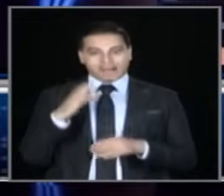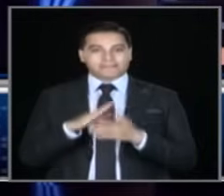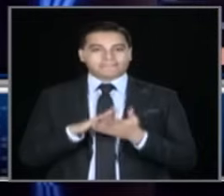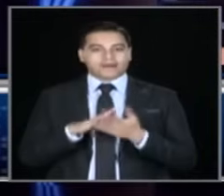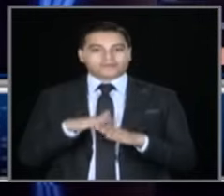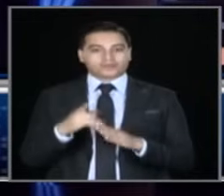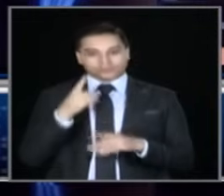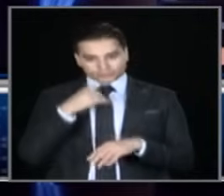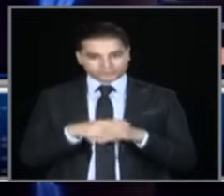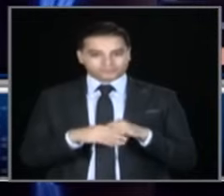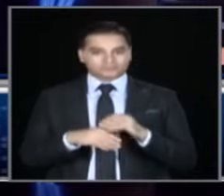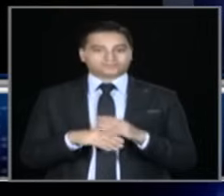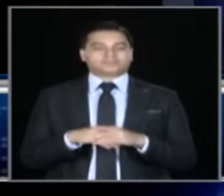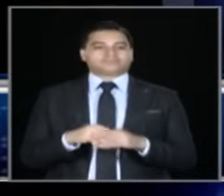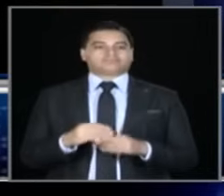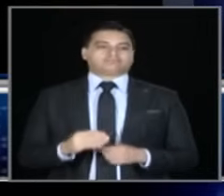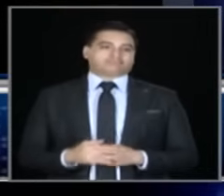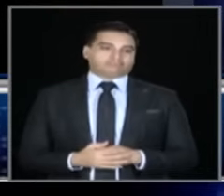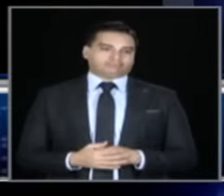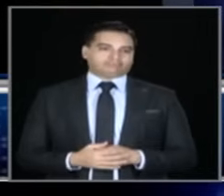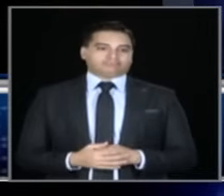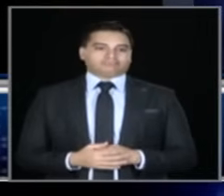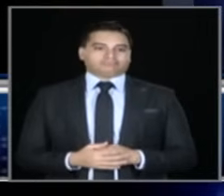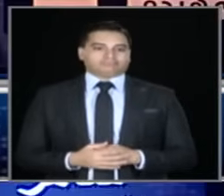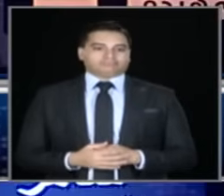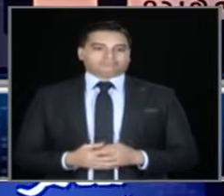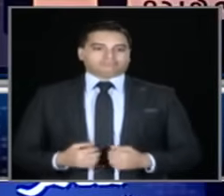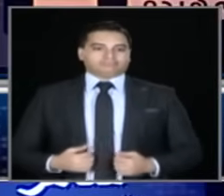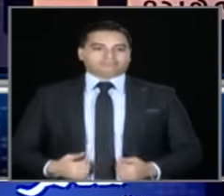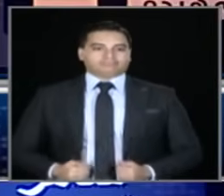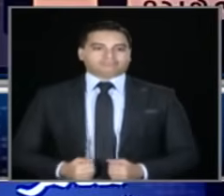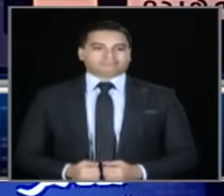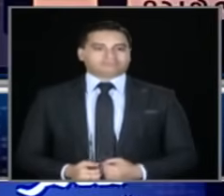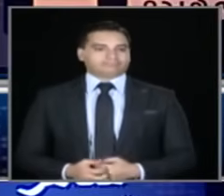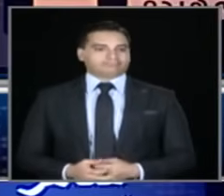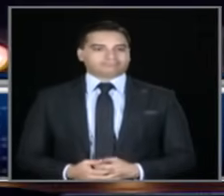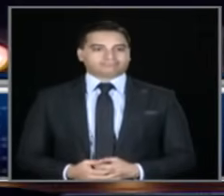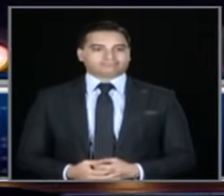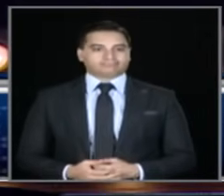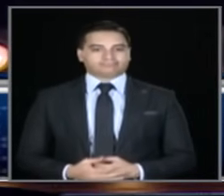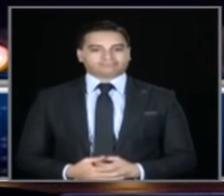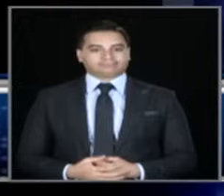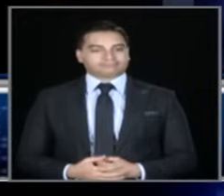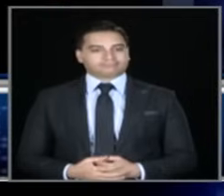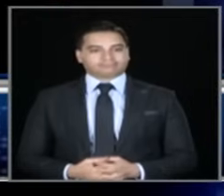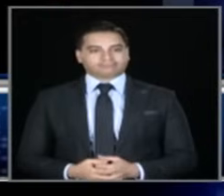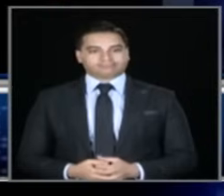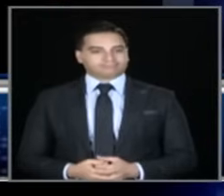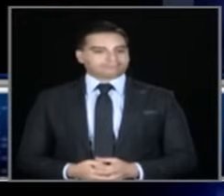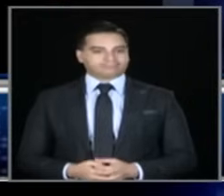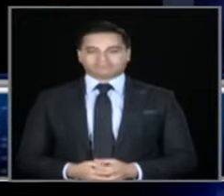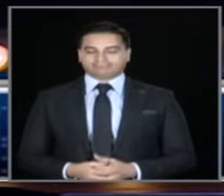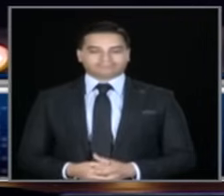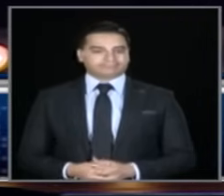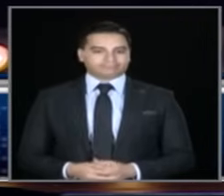هارضك يا عمر. تمام استنوا بقى ستيفن سبيلبرغ. لا غلط غلط هو ده اللي هقوله. لا معلش يا نهار